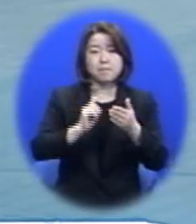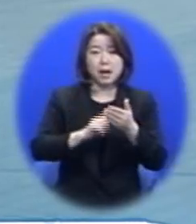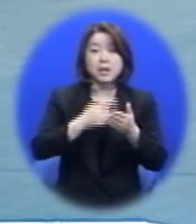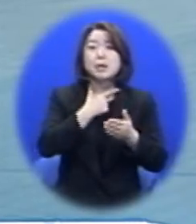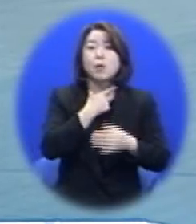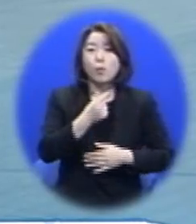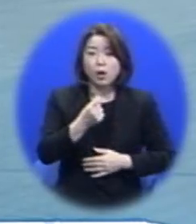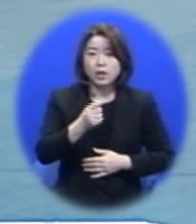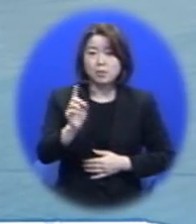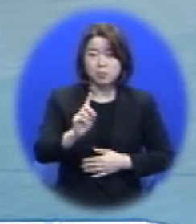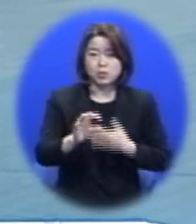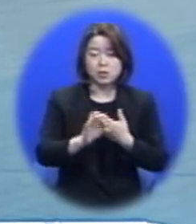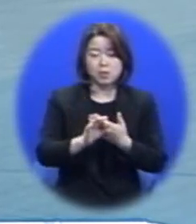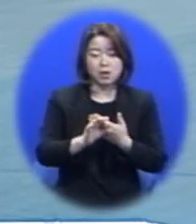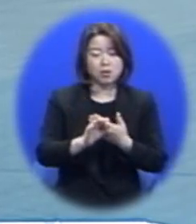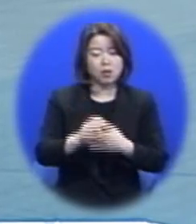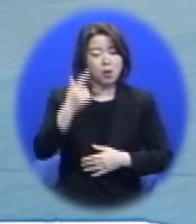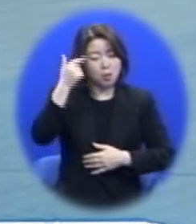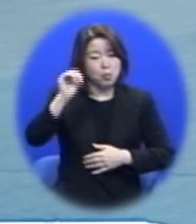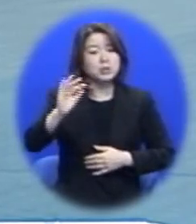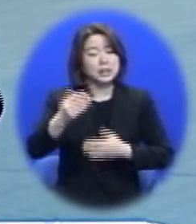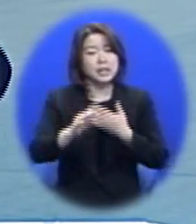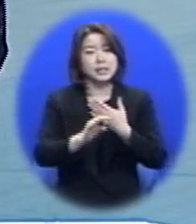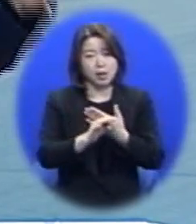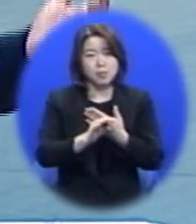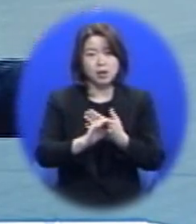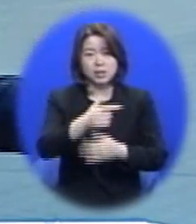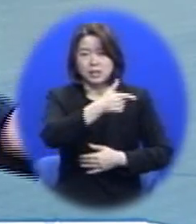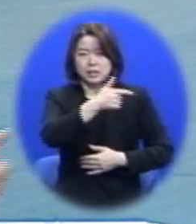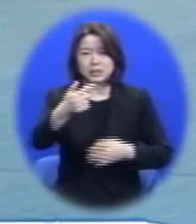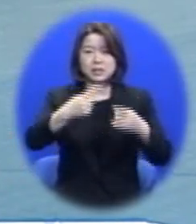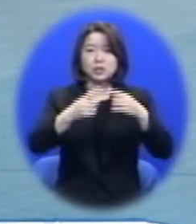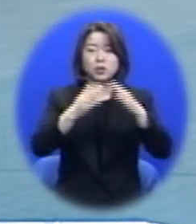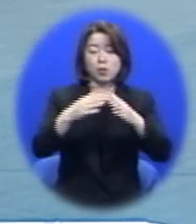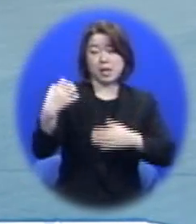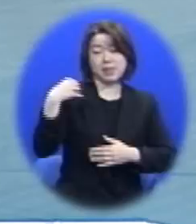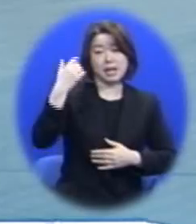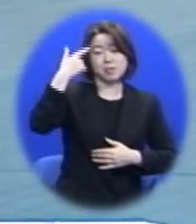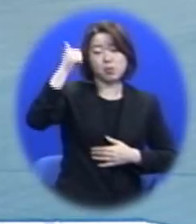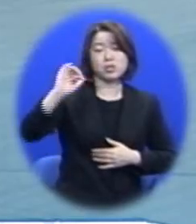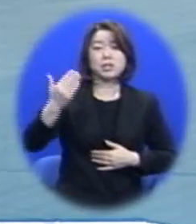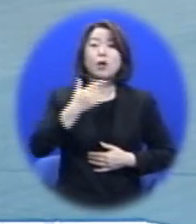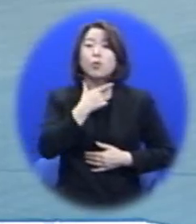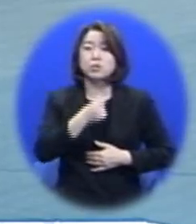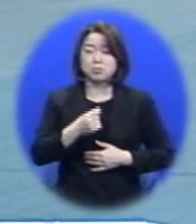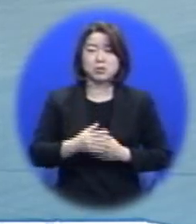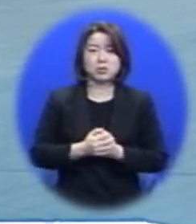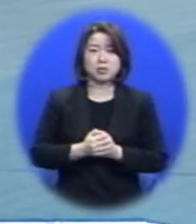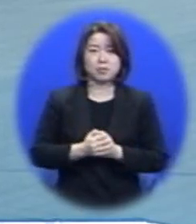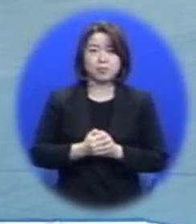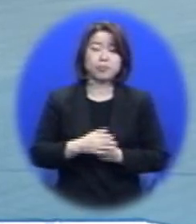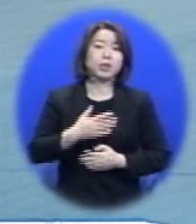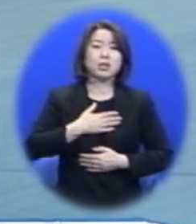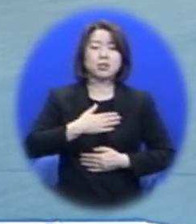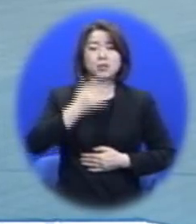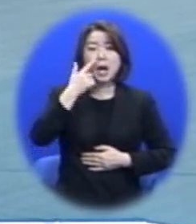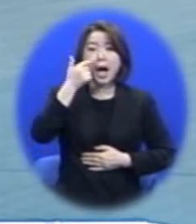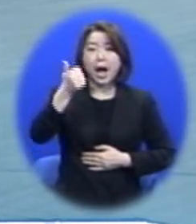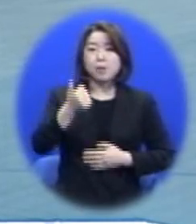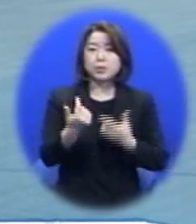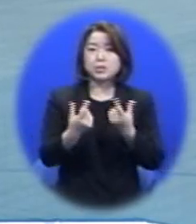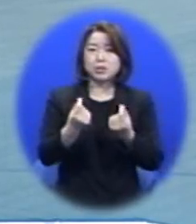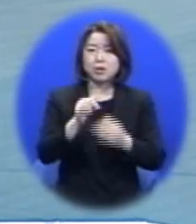소원은 이왕 목사가 되는 거, 큰 교회 담임 목사가 되고 싶었어요. 저는 아버지처럼